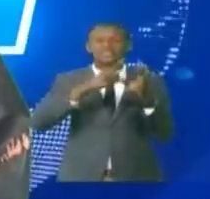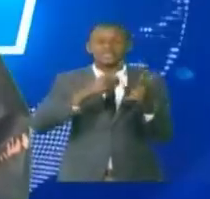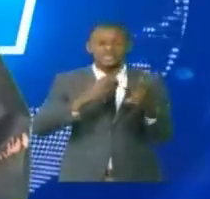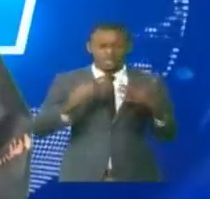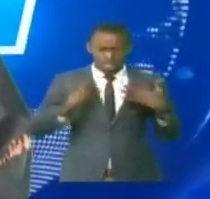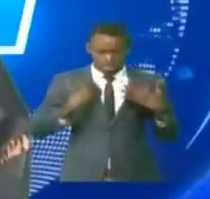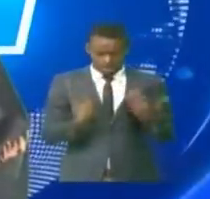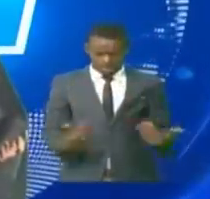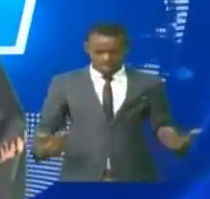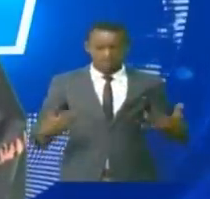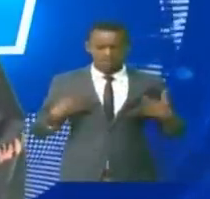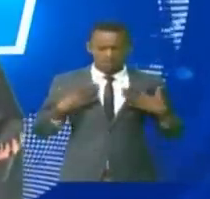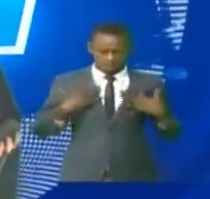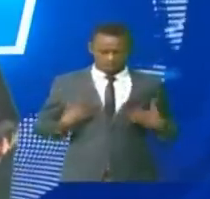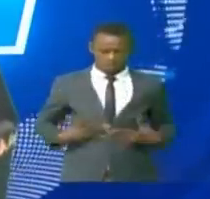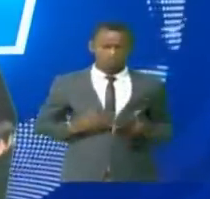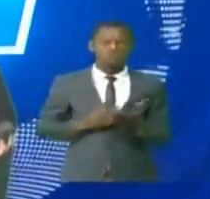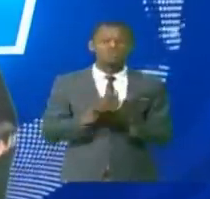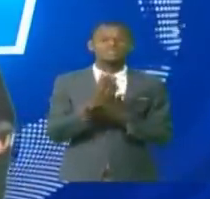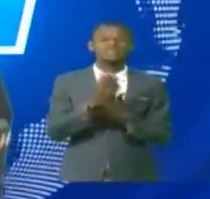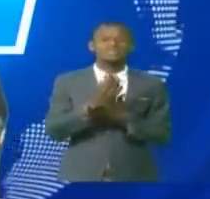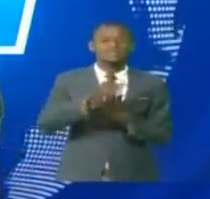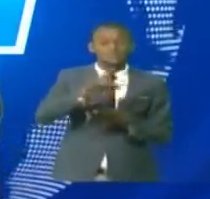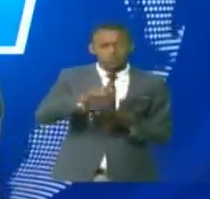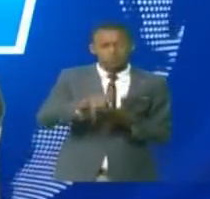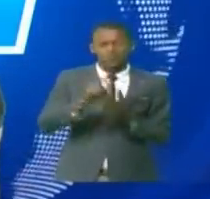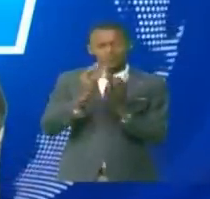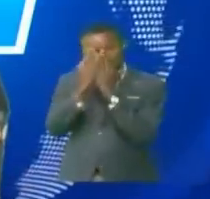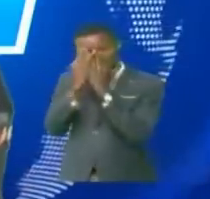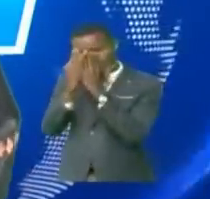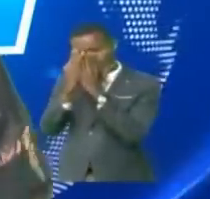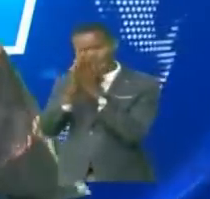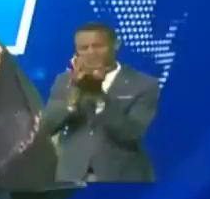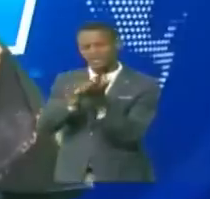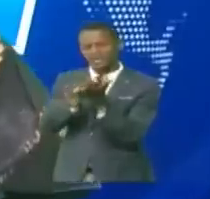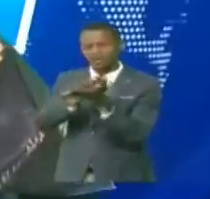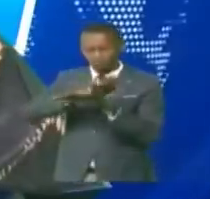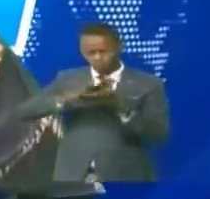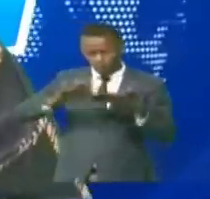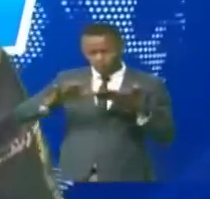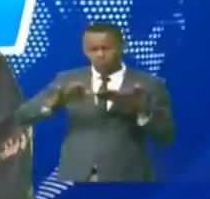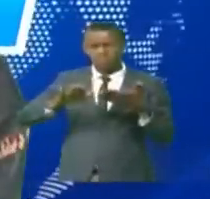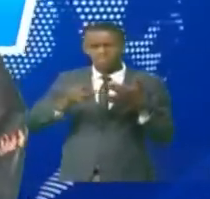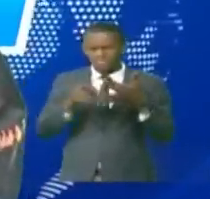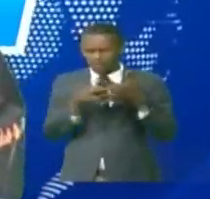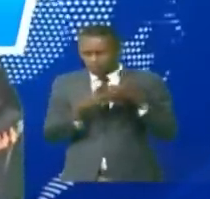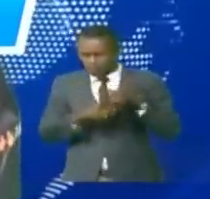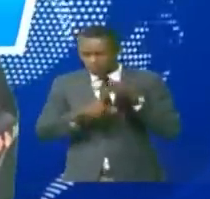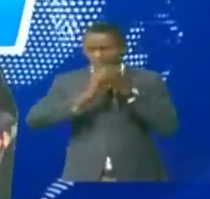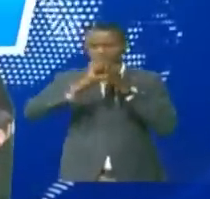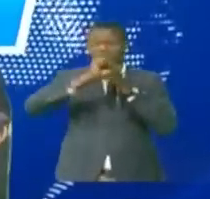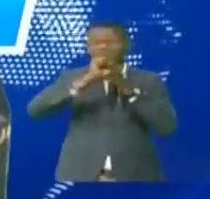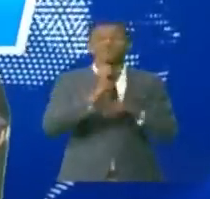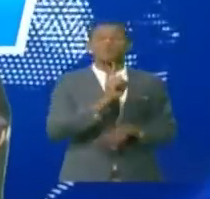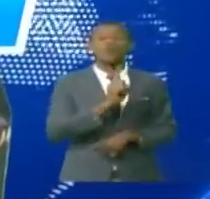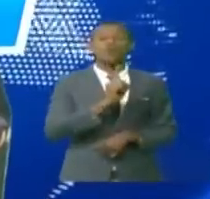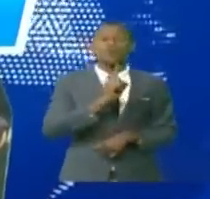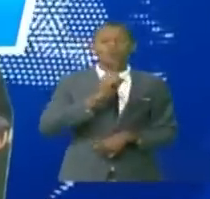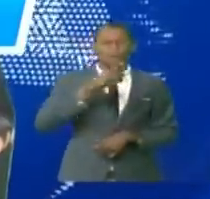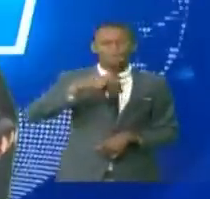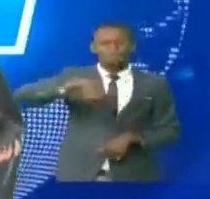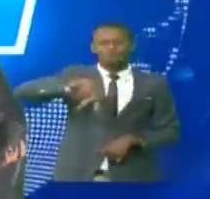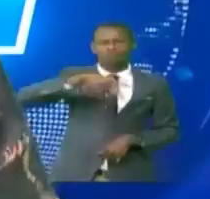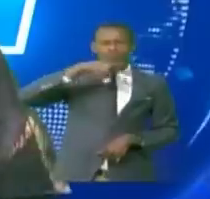et apprend mieux dans une école assainie ». Première étape, la province du Kasaï, précisément à Chikapa,